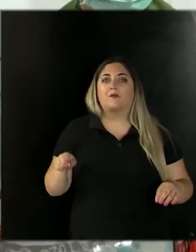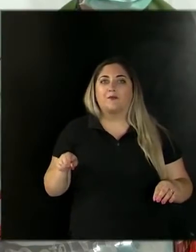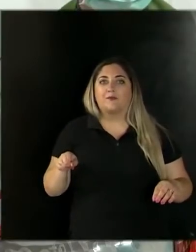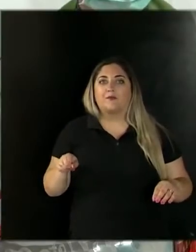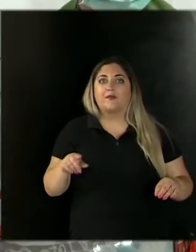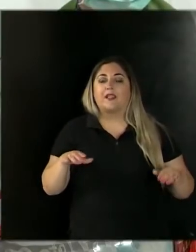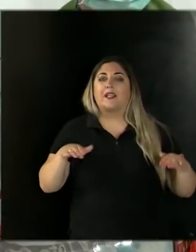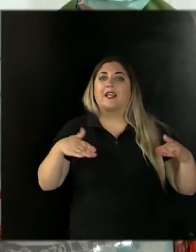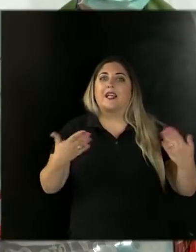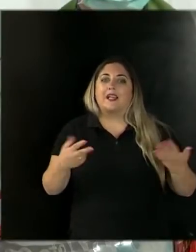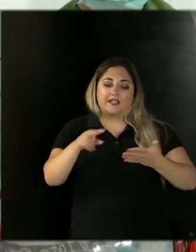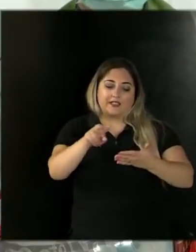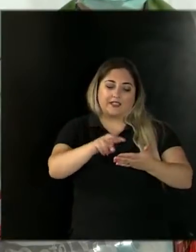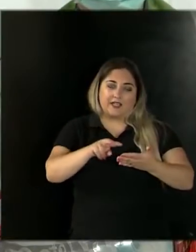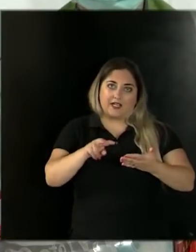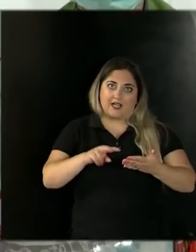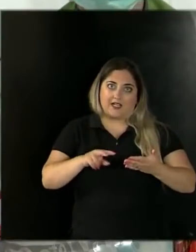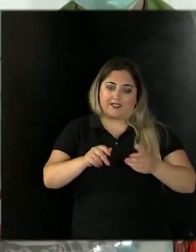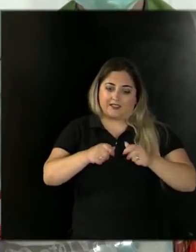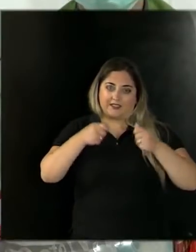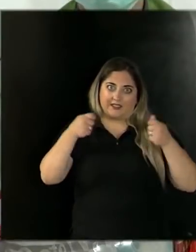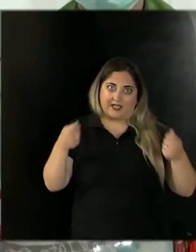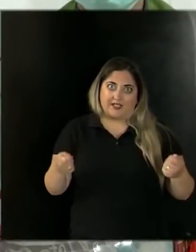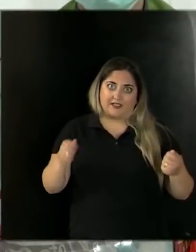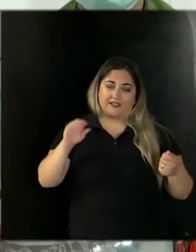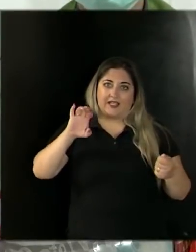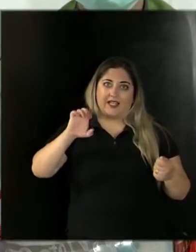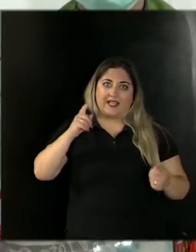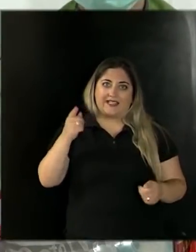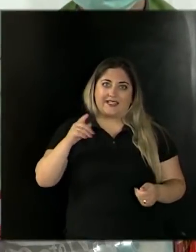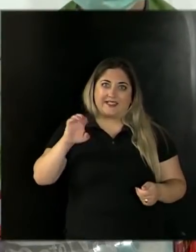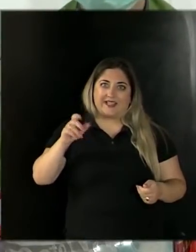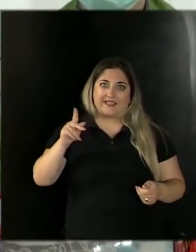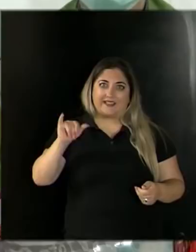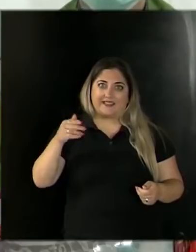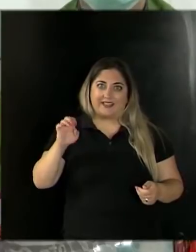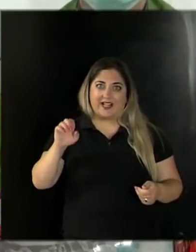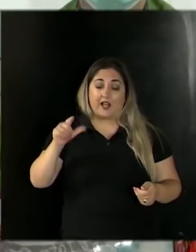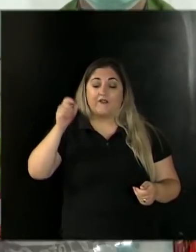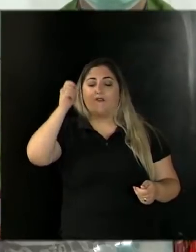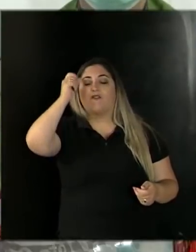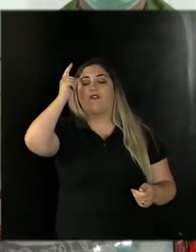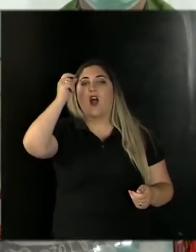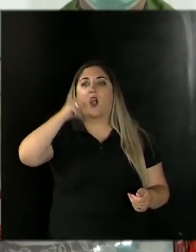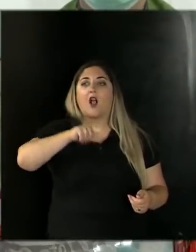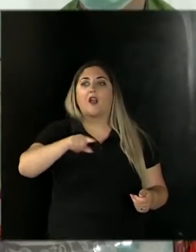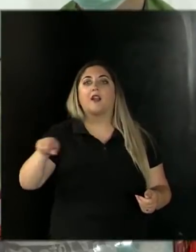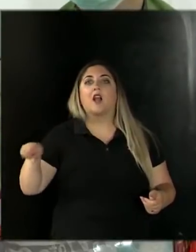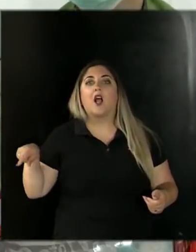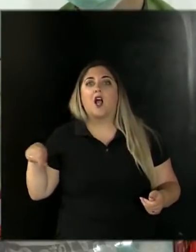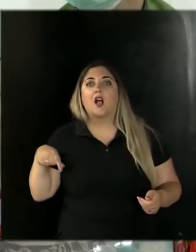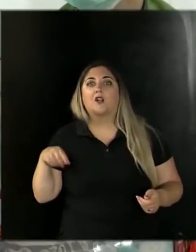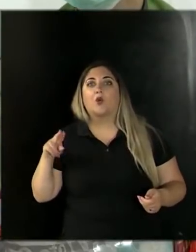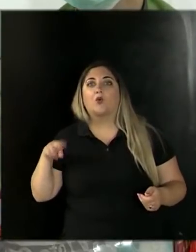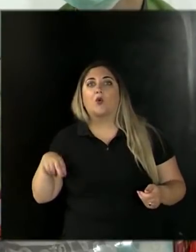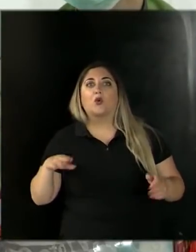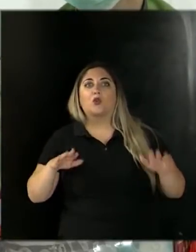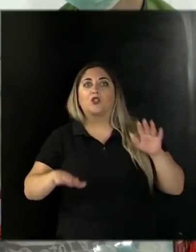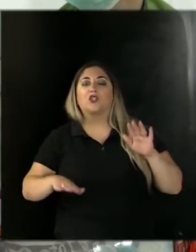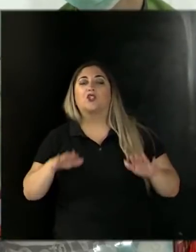għalhekk il-qari li smajna minn Eżekjel ifakkarna li aħna wkoll kultant